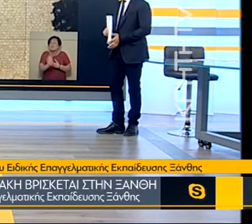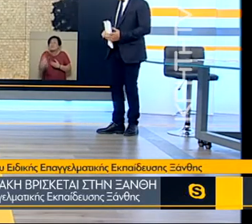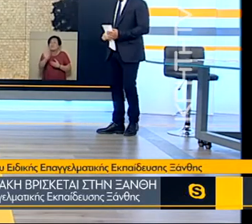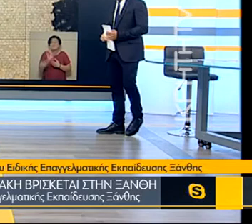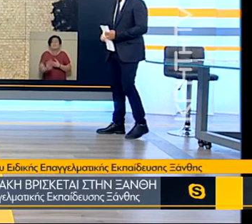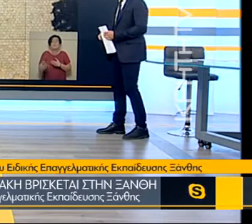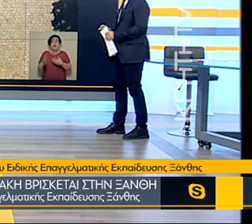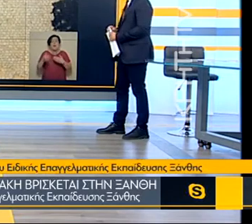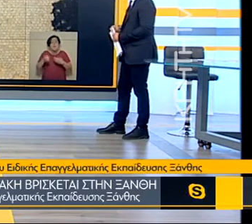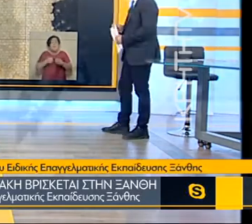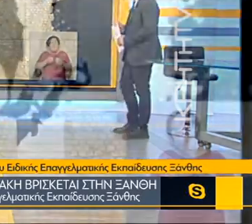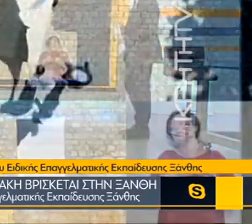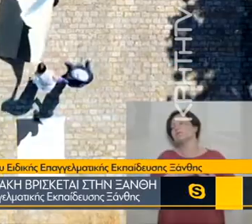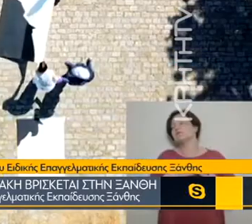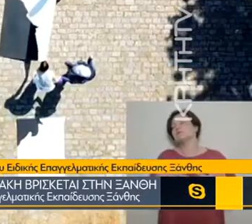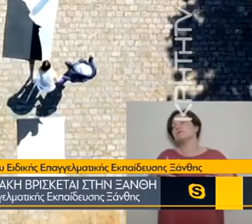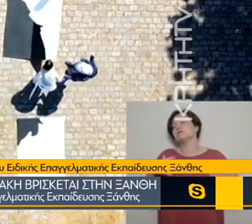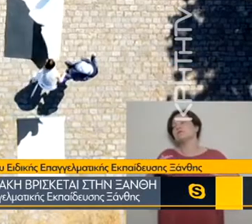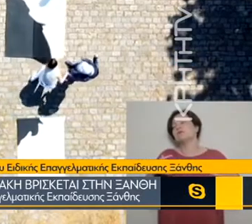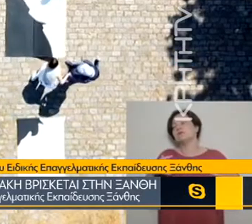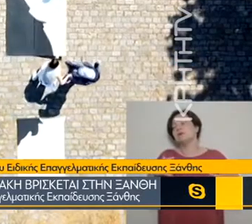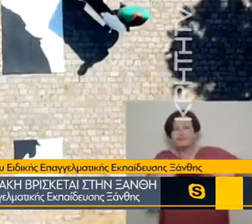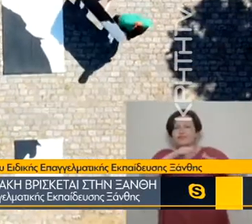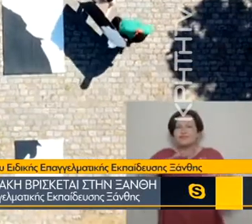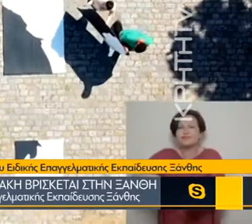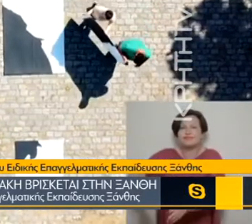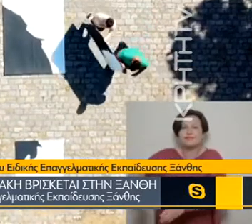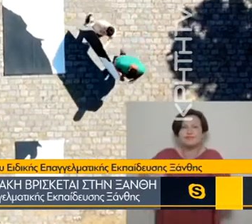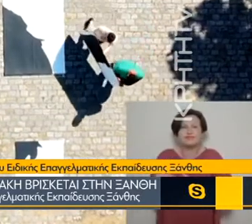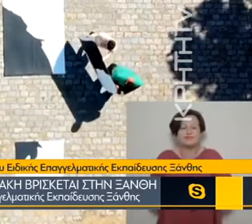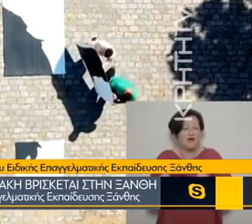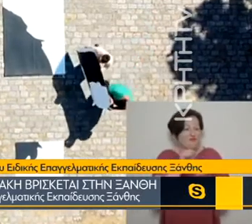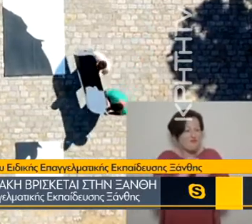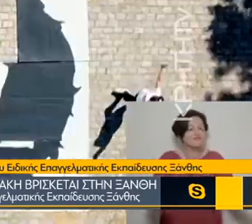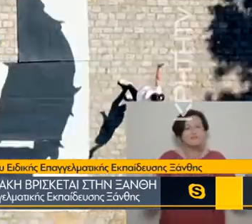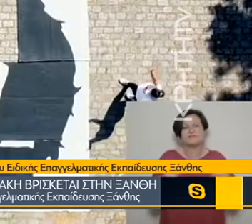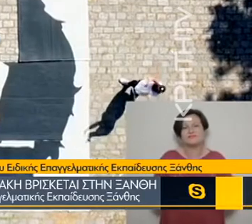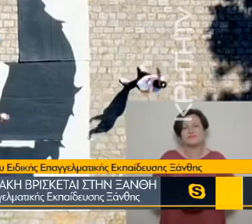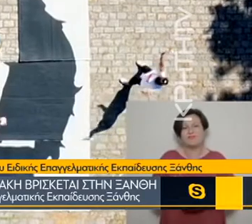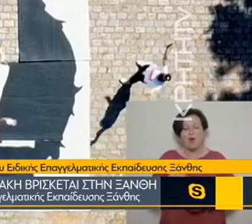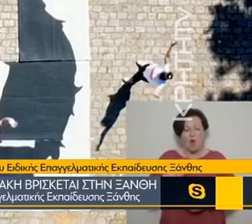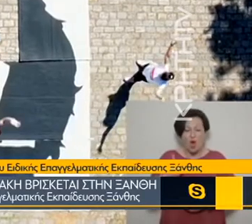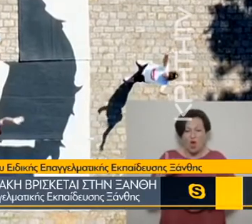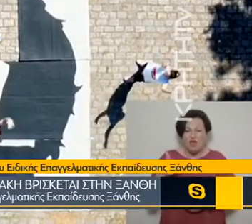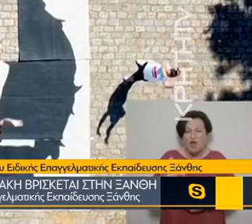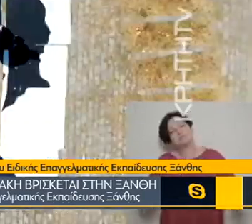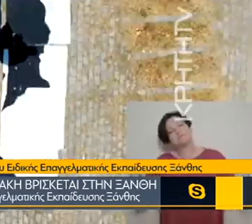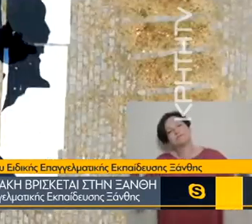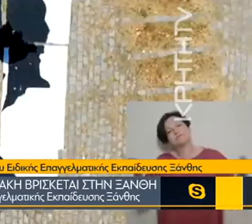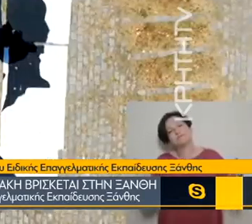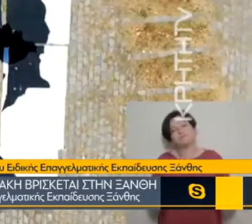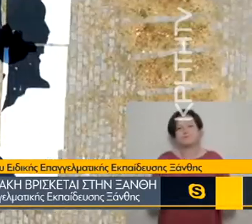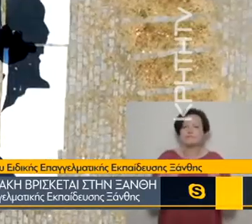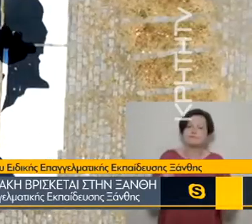Το μπράβο αρχικά ανήκει στα παιδιά και σε όλο το σύλλογο διδασκών του σχολείου. Όσο αφορά το αποτέλεσμα, και εμείς δεν περιμέναμε ότι θα γίνει τέτοιο